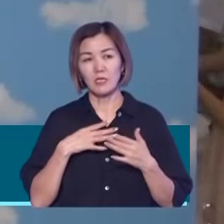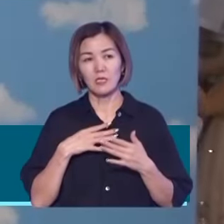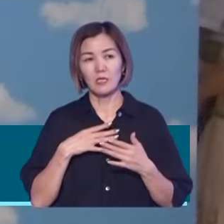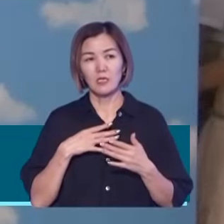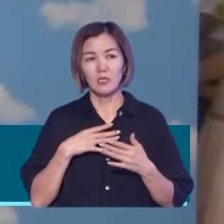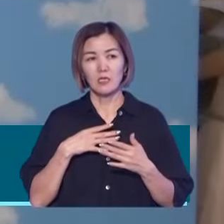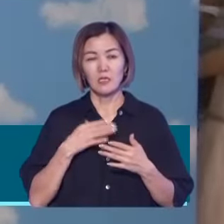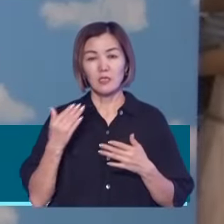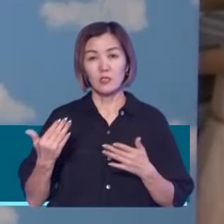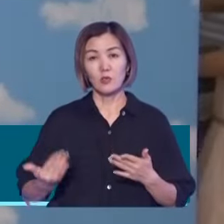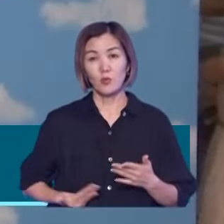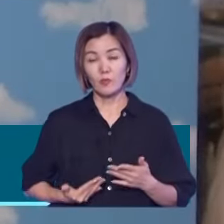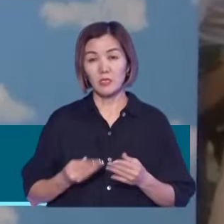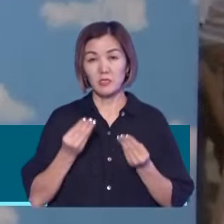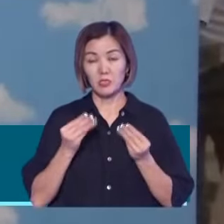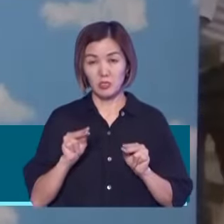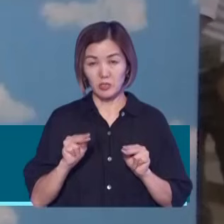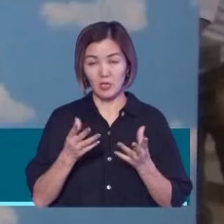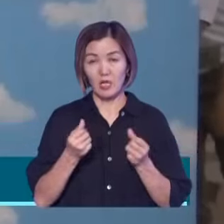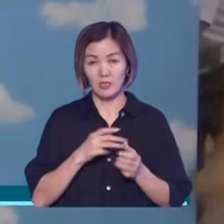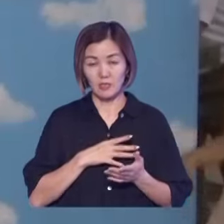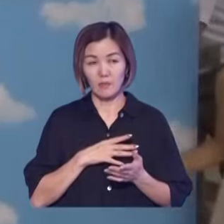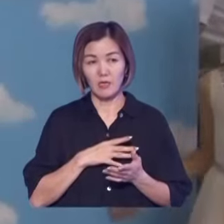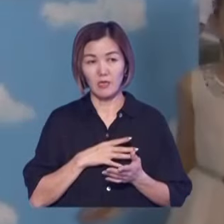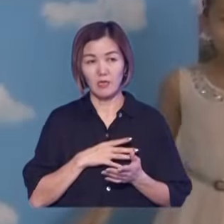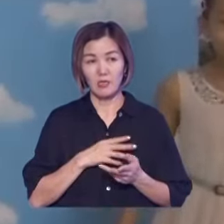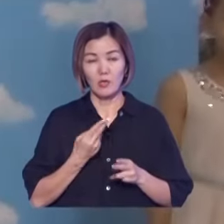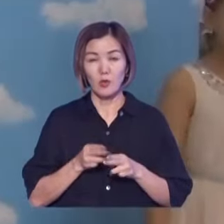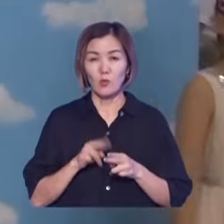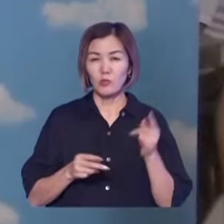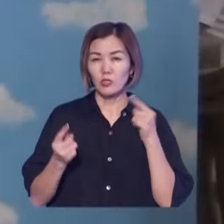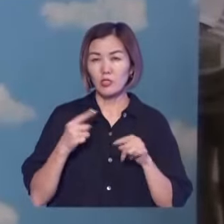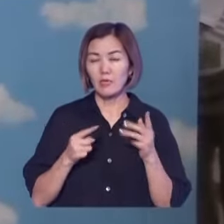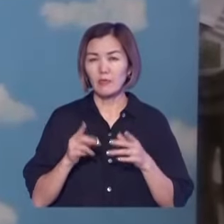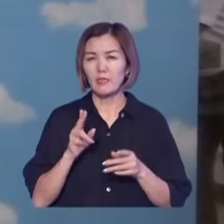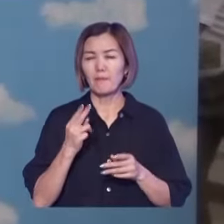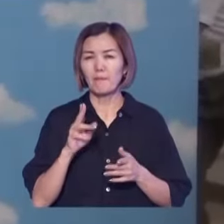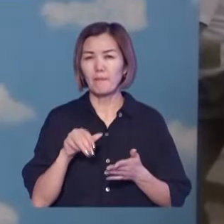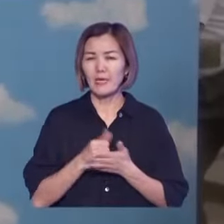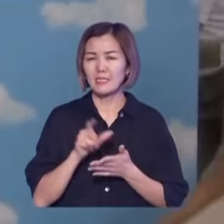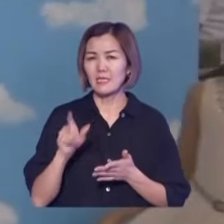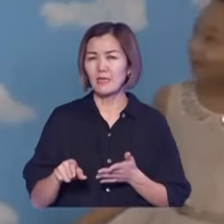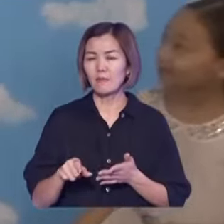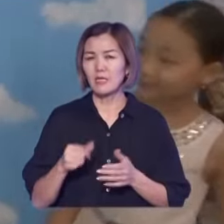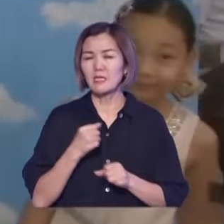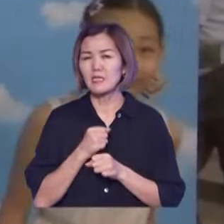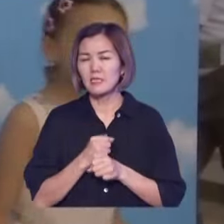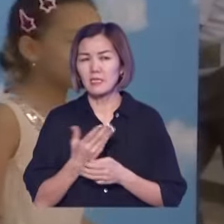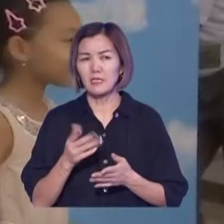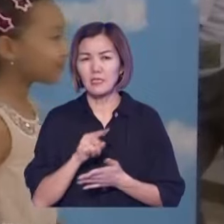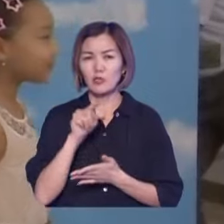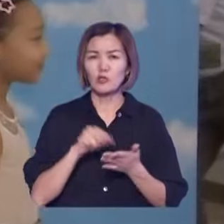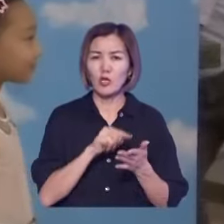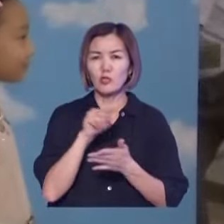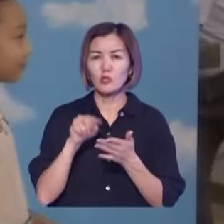сіздің өміріңізден алынған ба? Сіз осы шығармадағы басты кейіпкерді осында әрекеттерге бардыңыз ба деп.